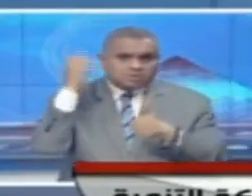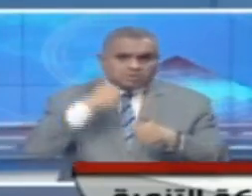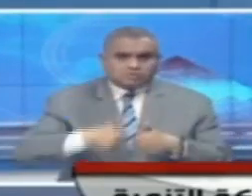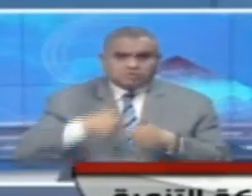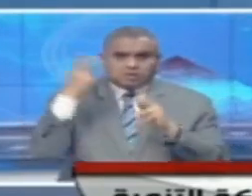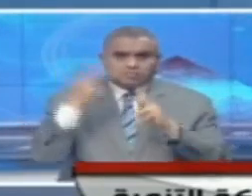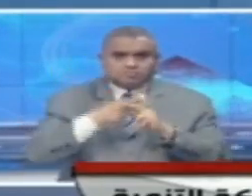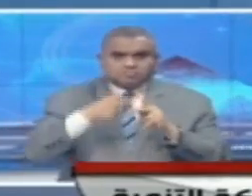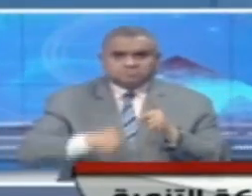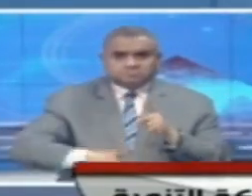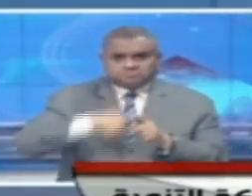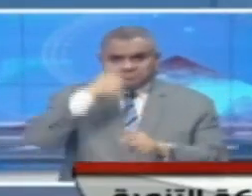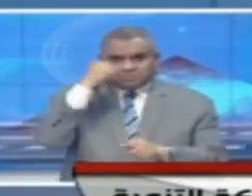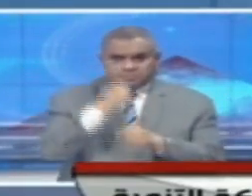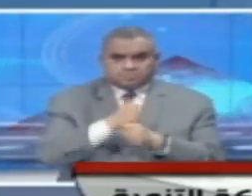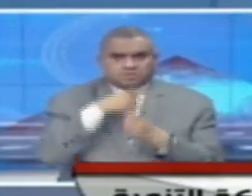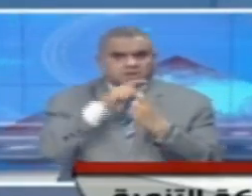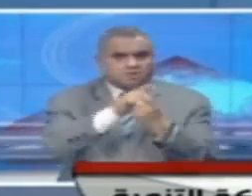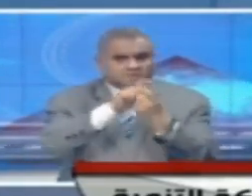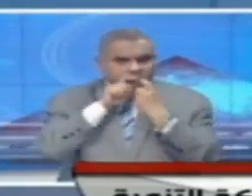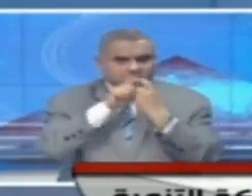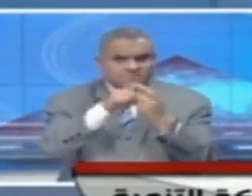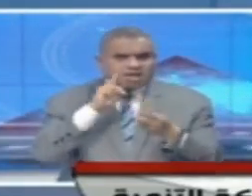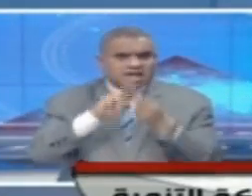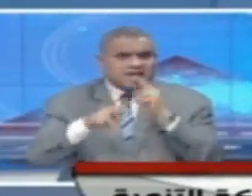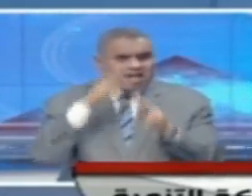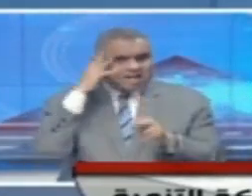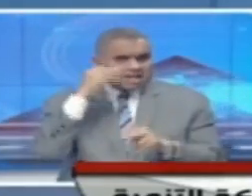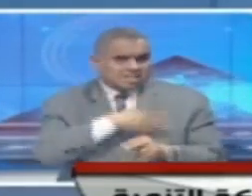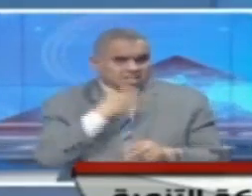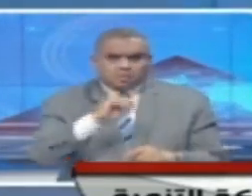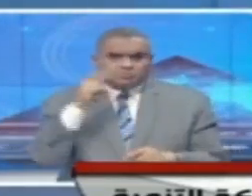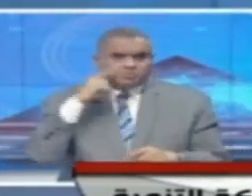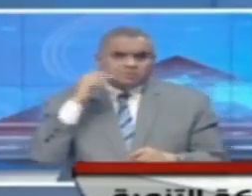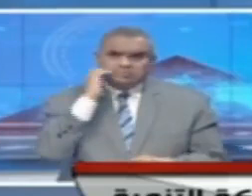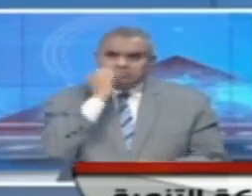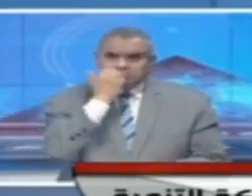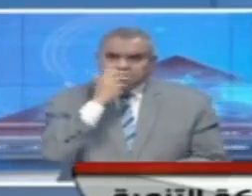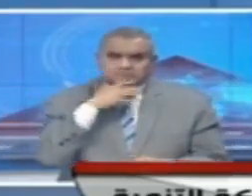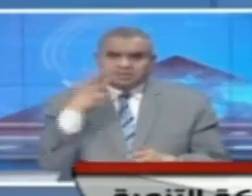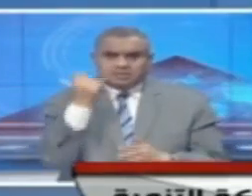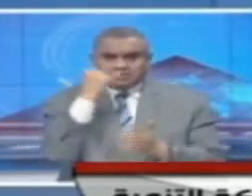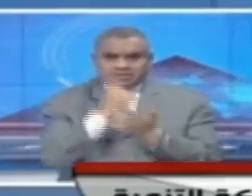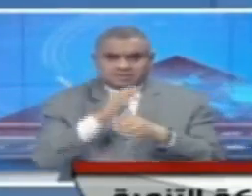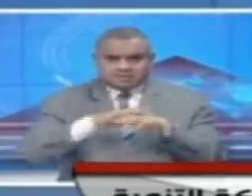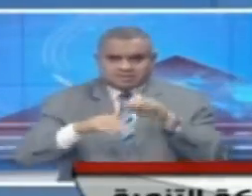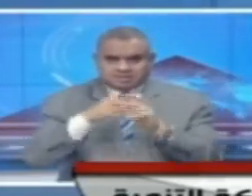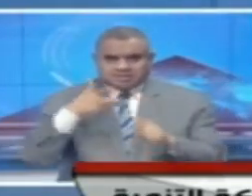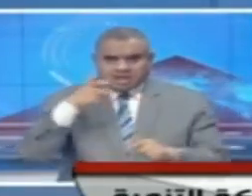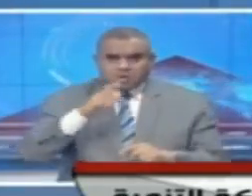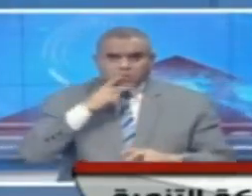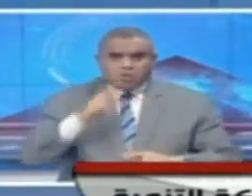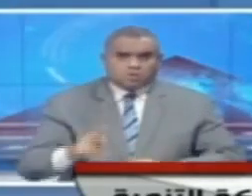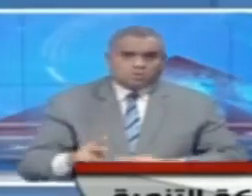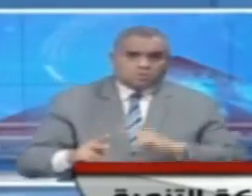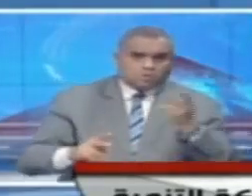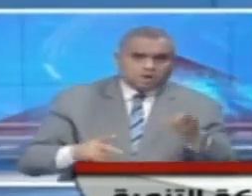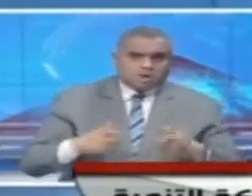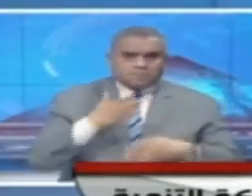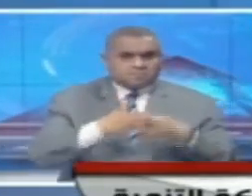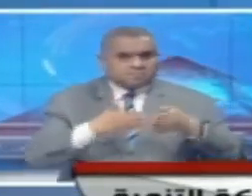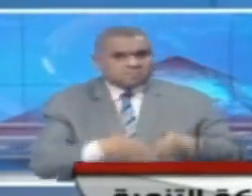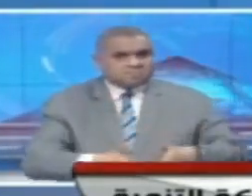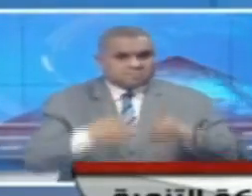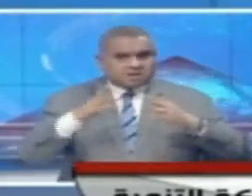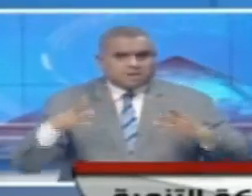لها شعب يقف لهم بالمرصاد مهما بلغت التضحيات. فبينما تحمل يد السلاح، تقود الأخرى